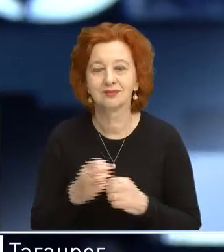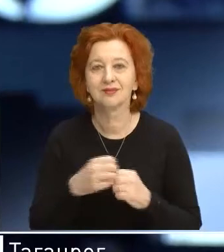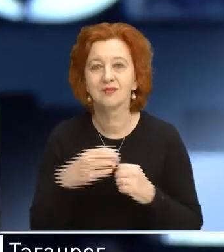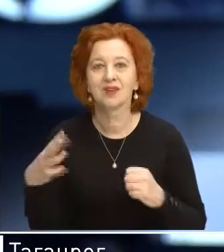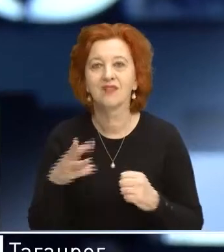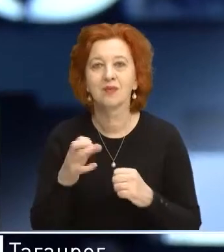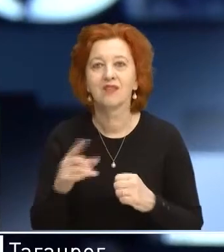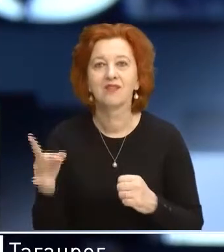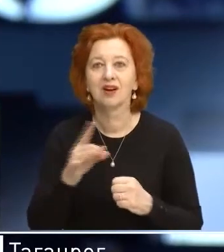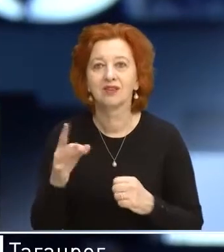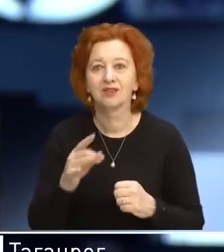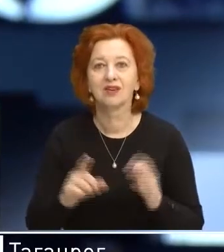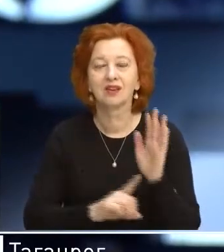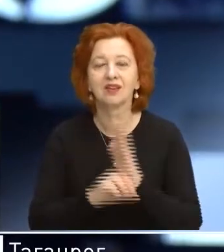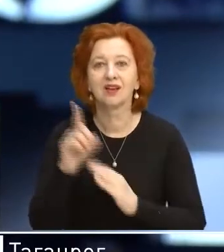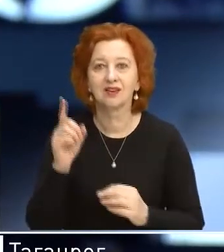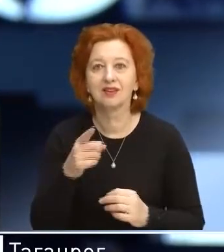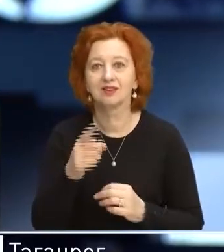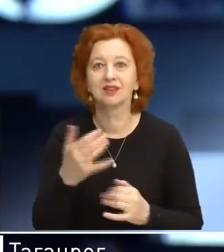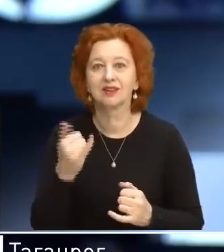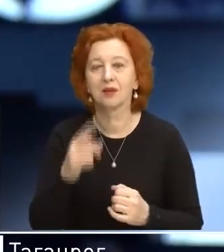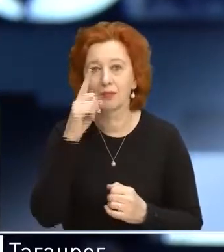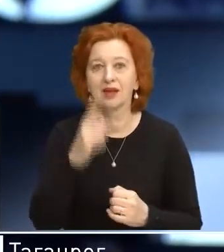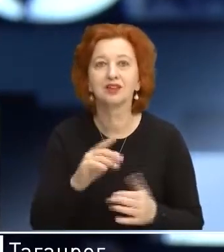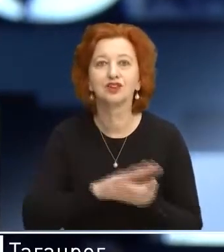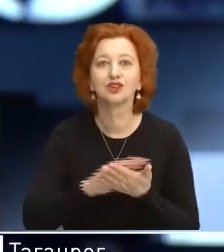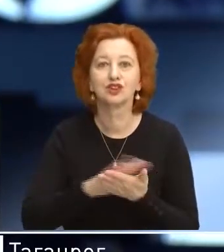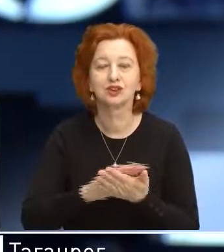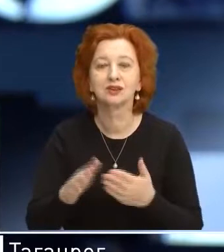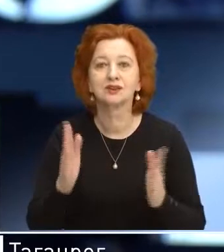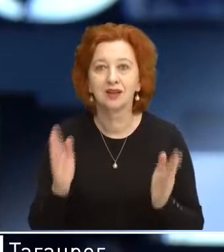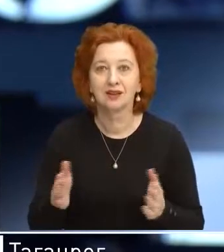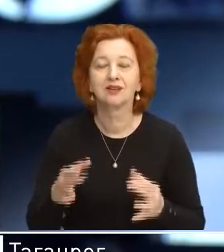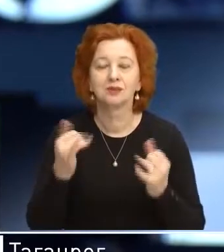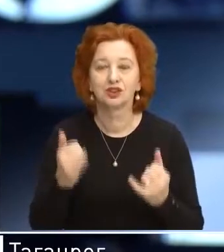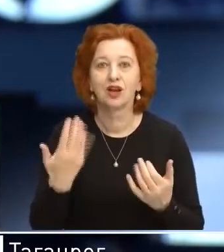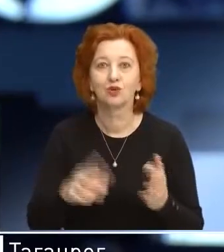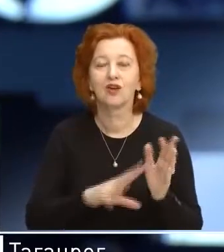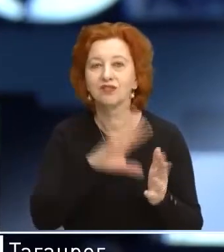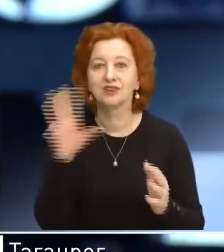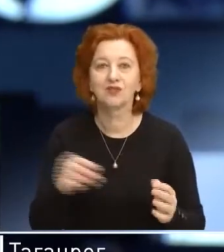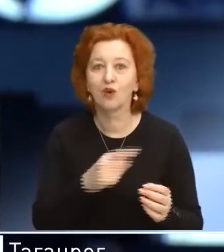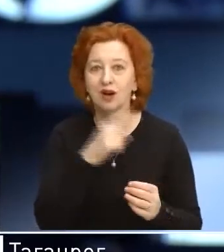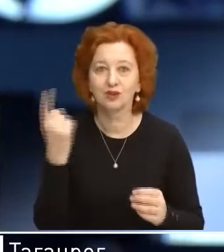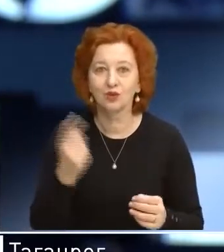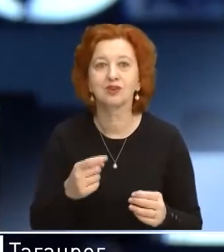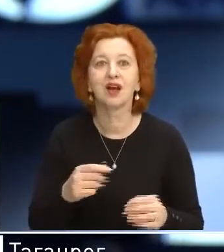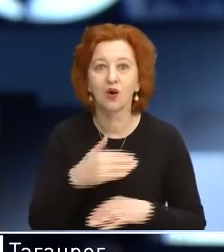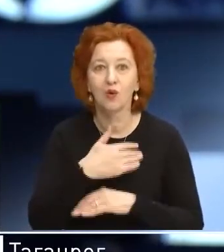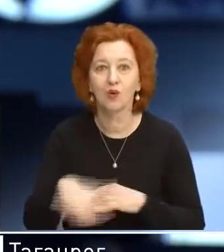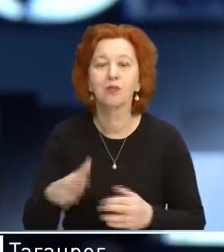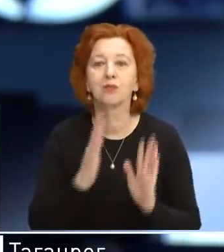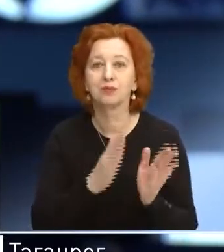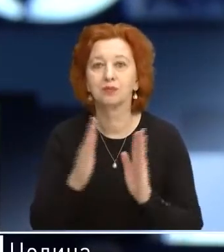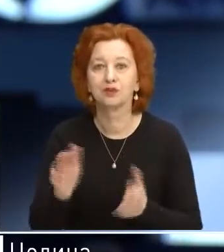С 15 марта в Ростове-на-Дону стартует месячник чистоты. Его цель – объединить усилия всего городского сообщества в наведении чистоты и